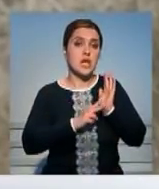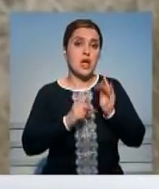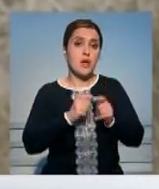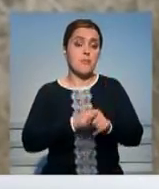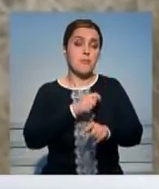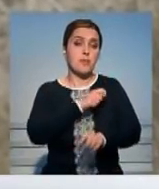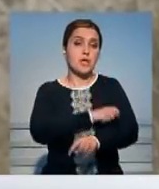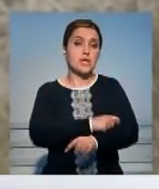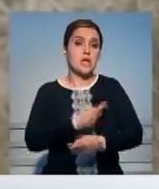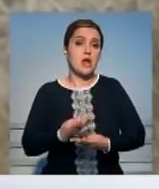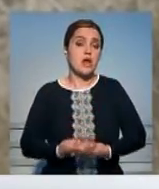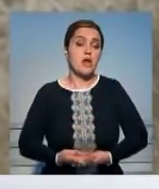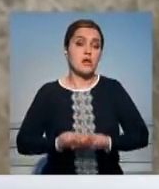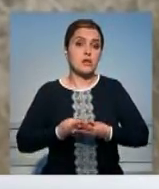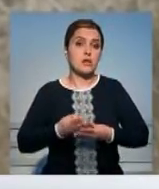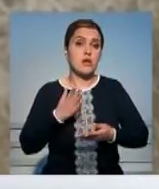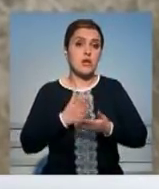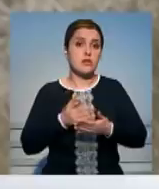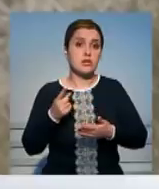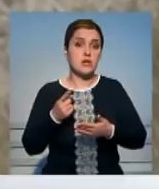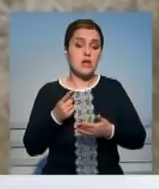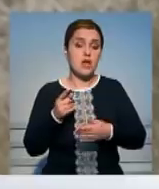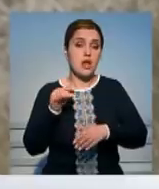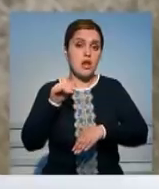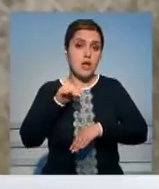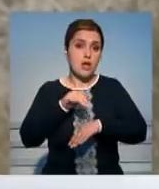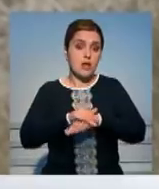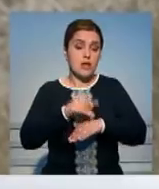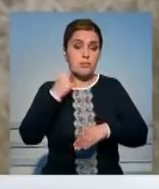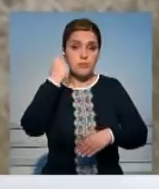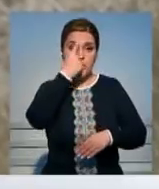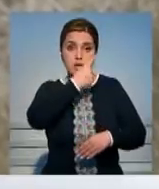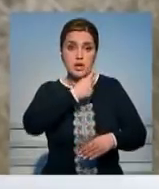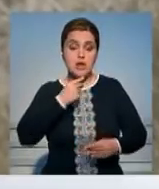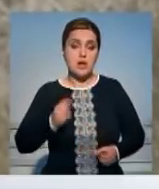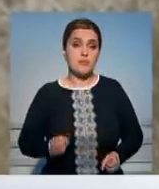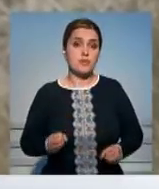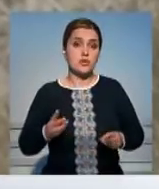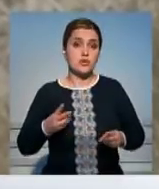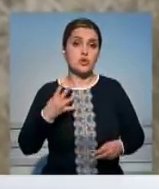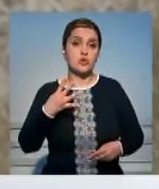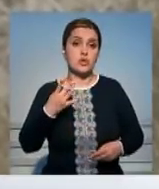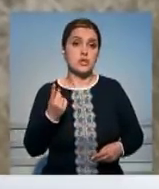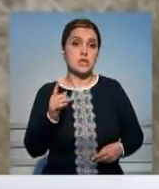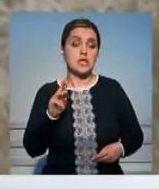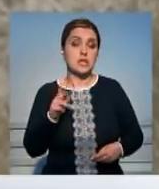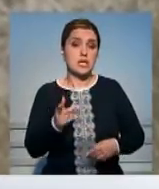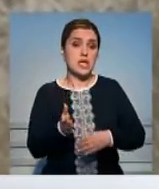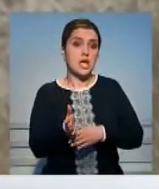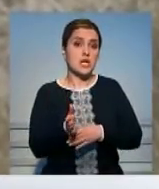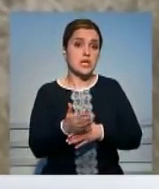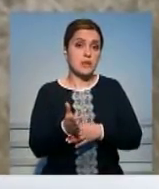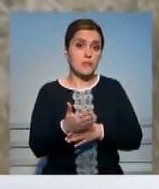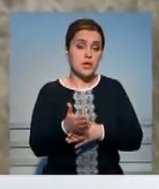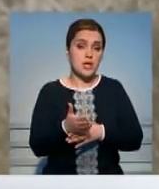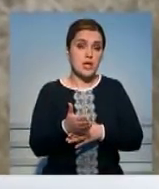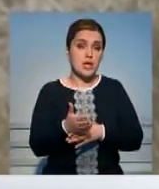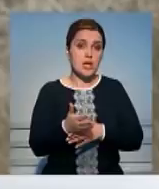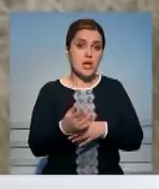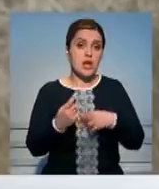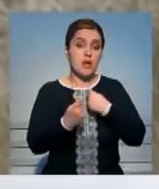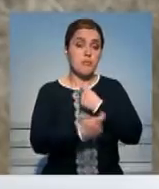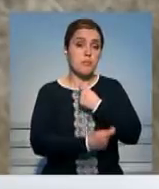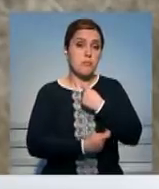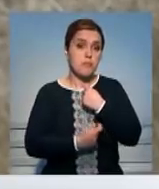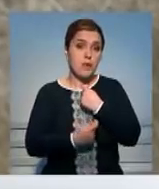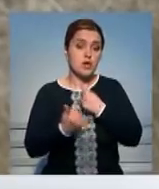группы лиц, которые ранее была установлена, вот, около 41 килограмма рыбы. Эти материалы сейчас